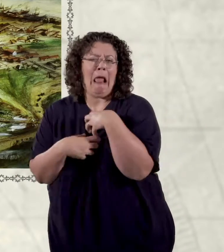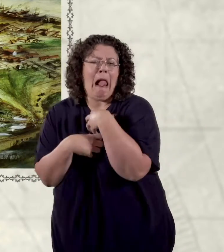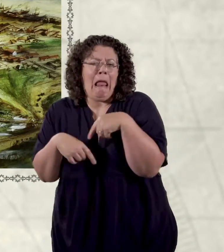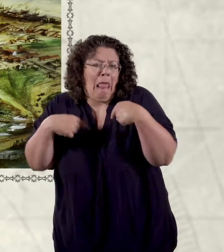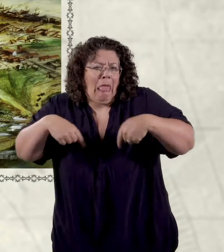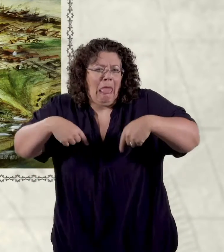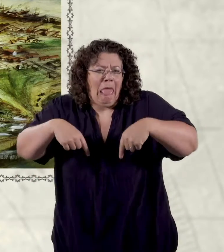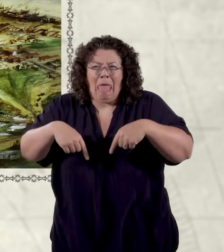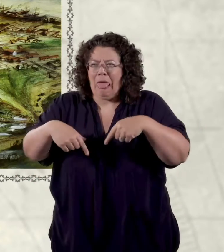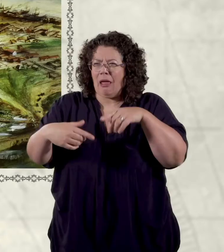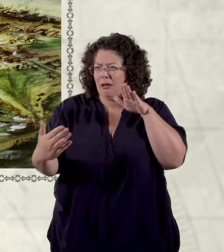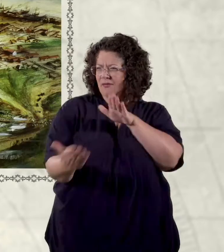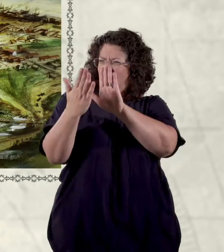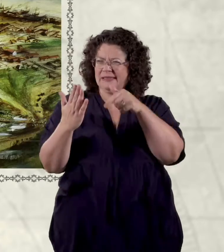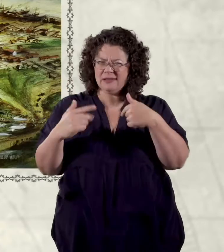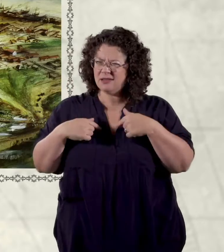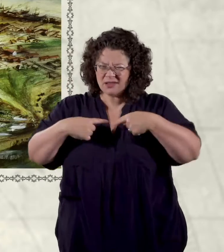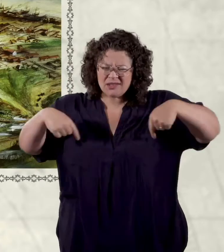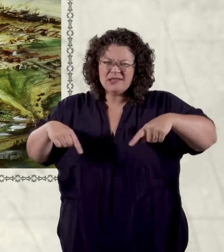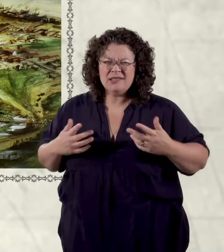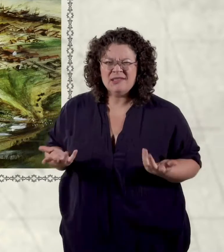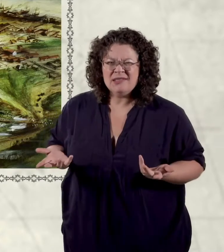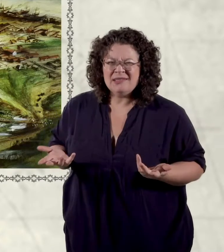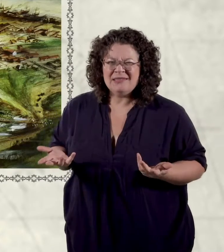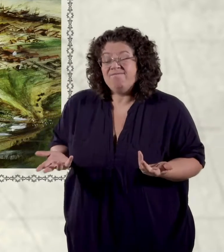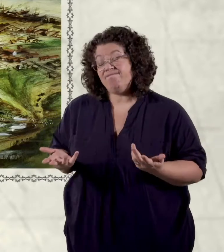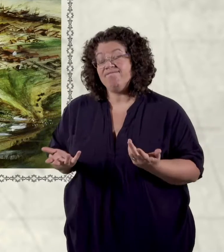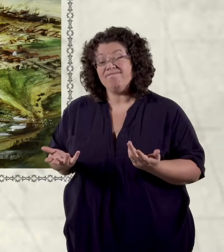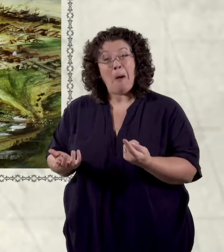am a bwlis de, pan da chi'n sefyll i fyny wrthyn nhw.